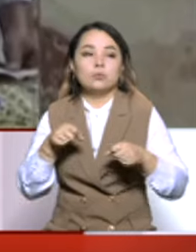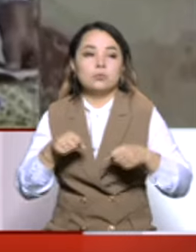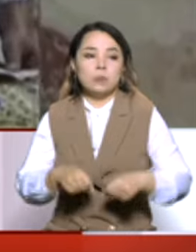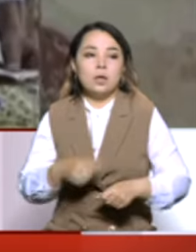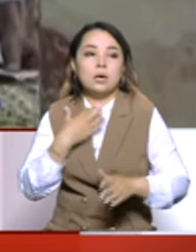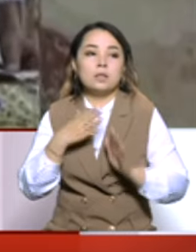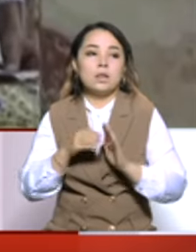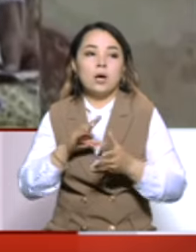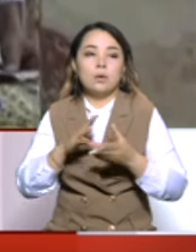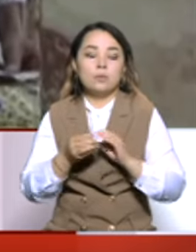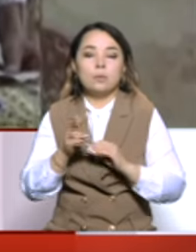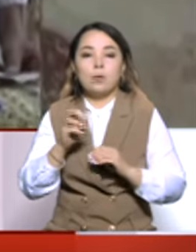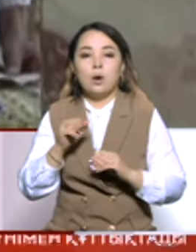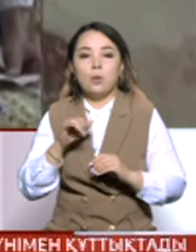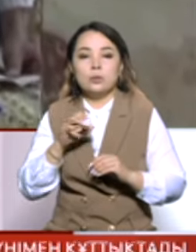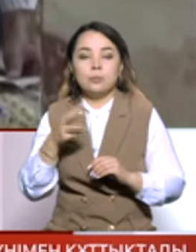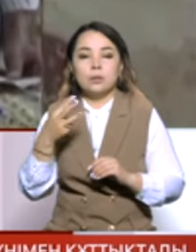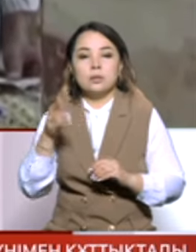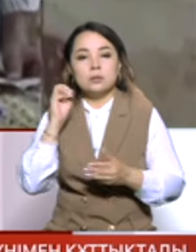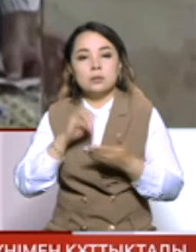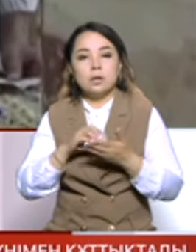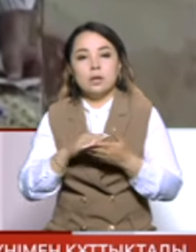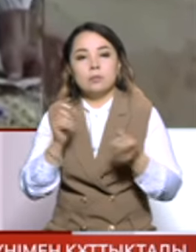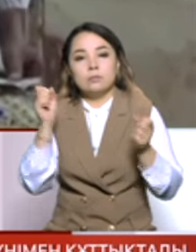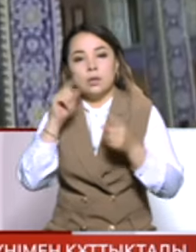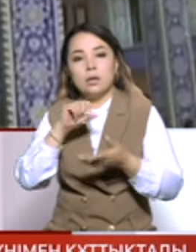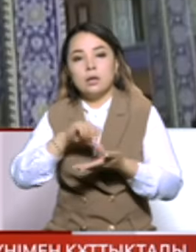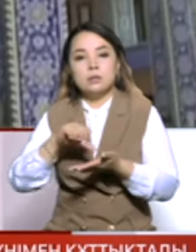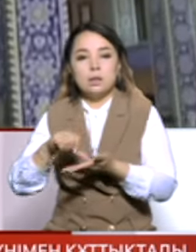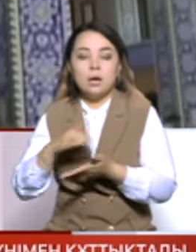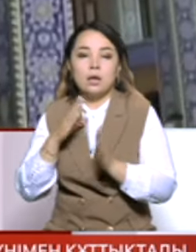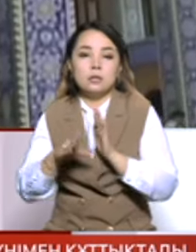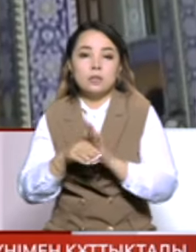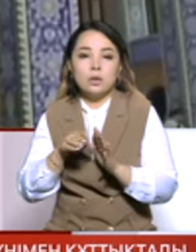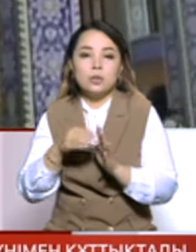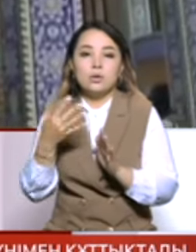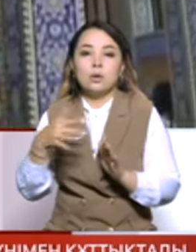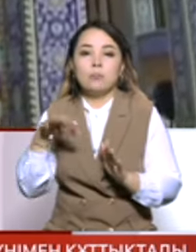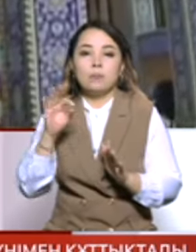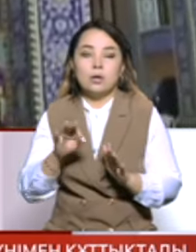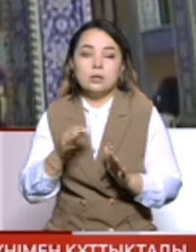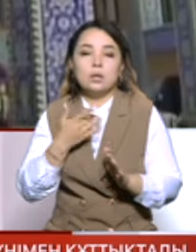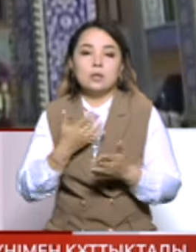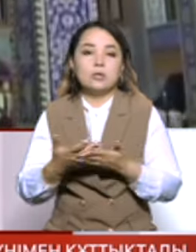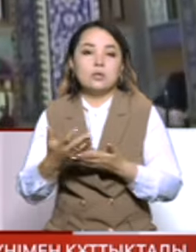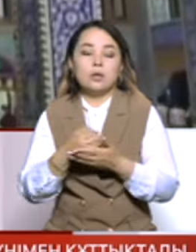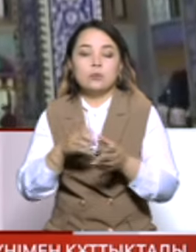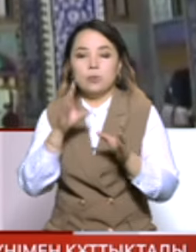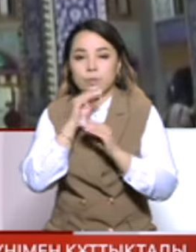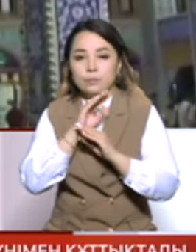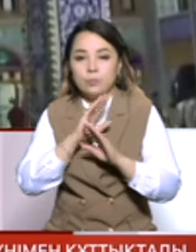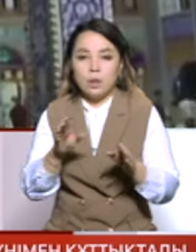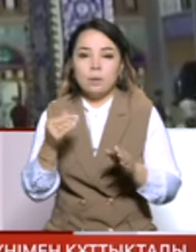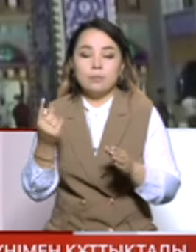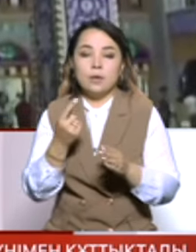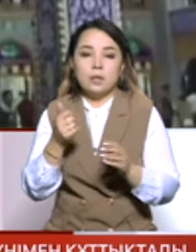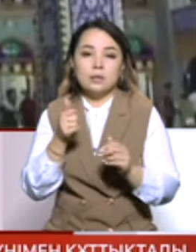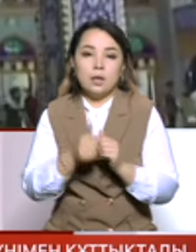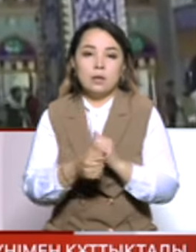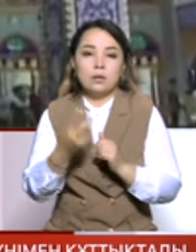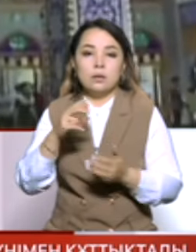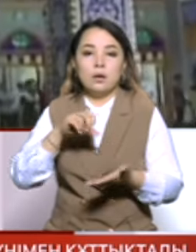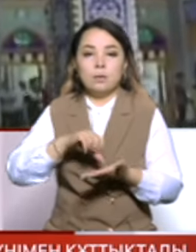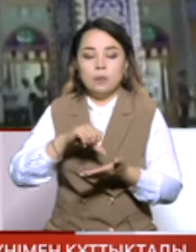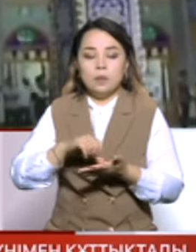Сайлау нәтижесі маусымның 30-ында белгілі болады. Кандидаттар сайлаушылардың 50%-дан астам дауысын жинай алмаса, алға шыққан 2